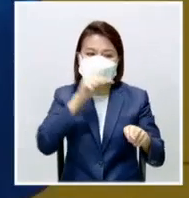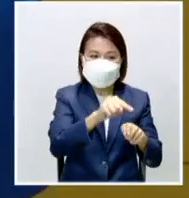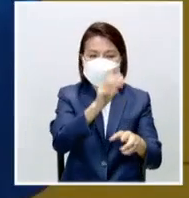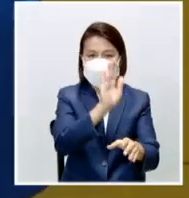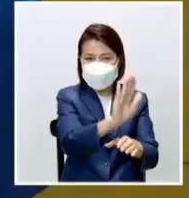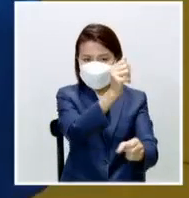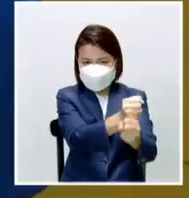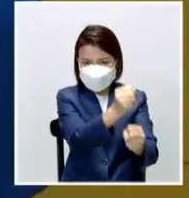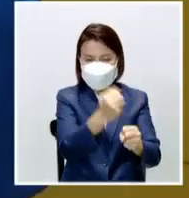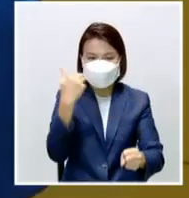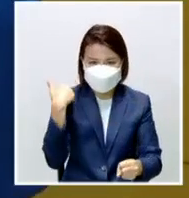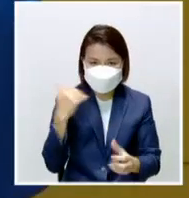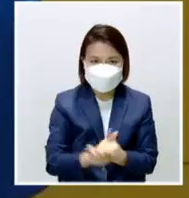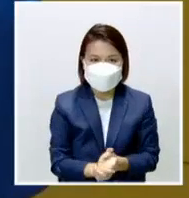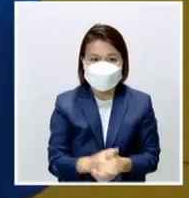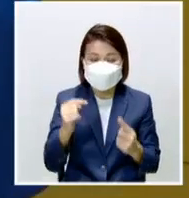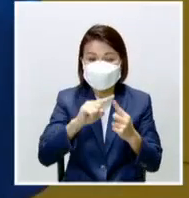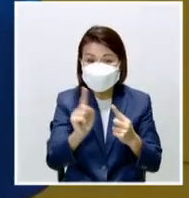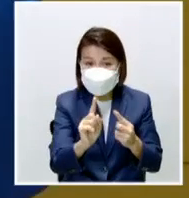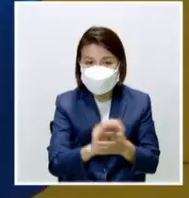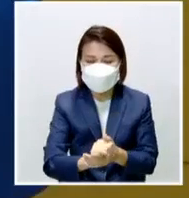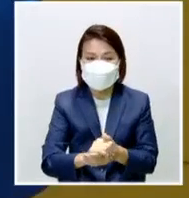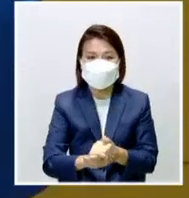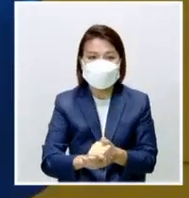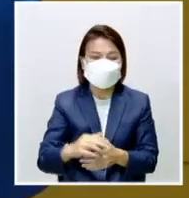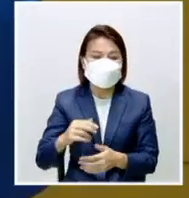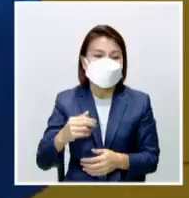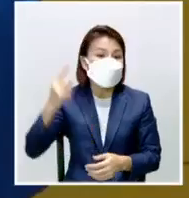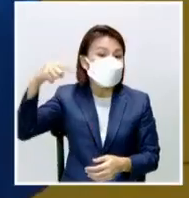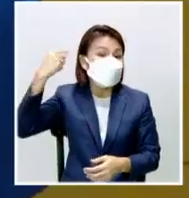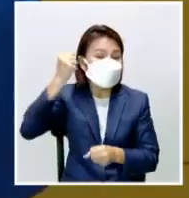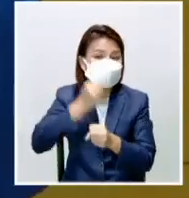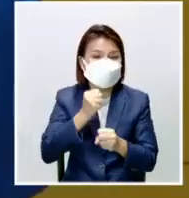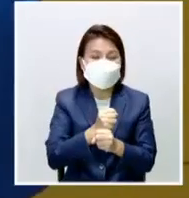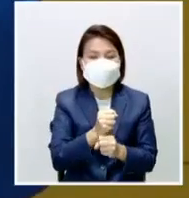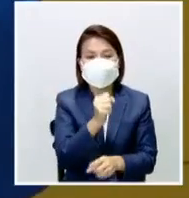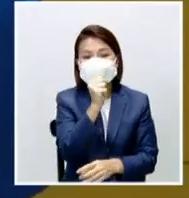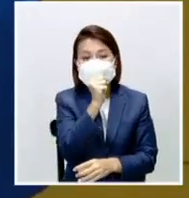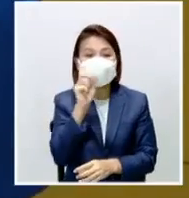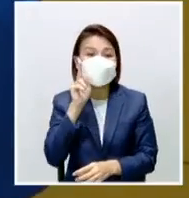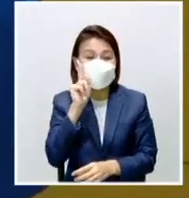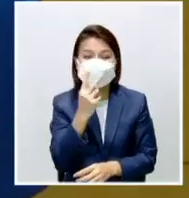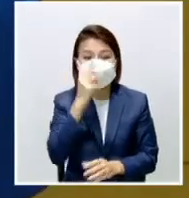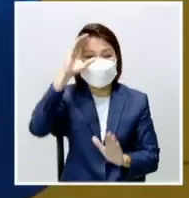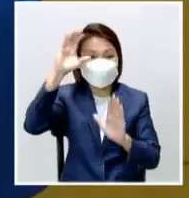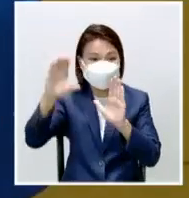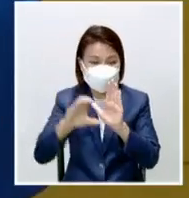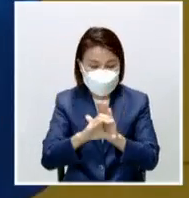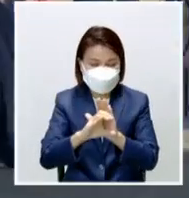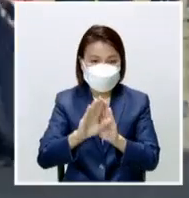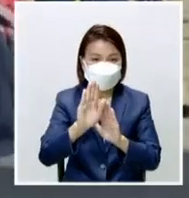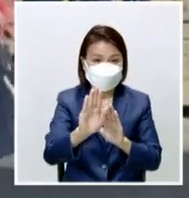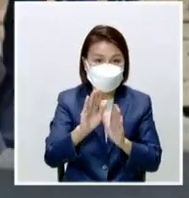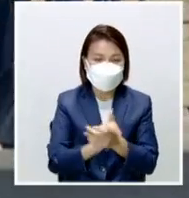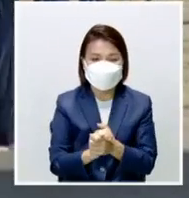แล้วนะคะอย่างเช่นชับนามดารานผู้ประกาศข่าวหญิงชาวอัฟกานิสถาน ที่เธอโพสต์คลิปวิดีโอบน Twitter ระบุว่า